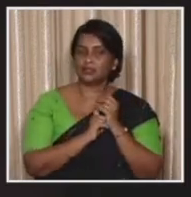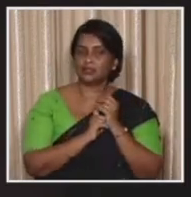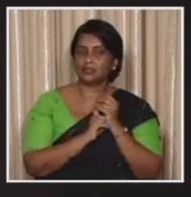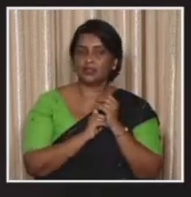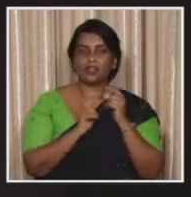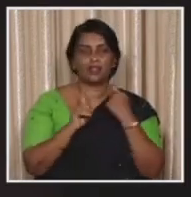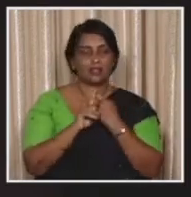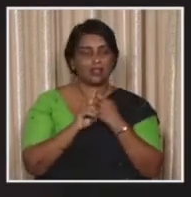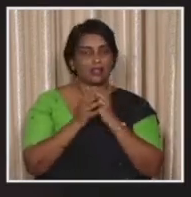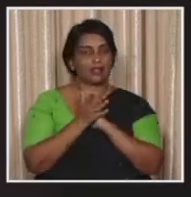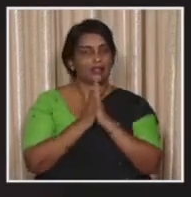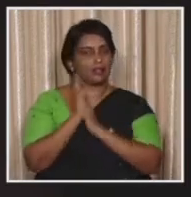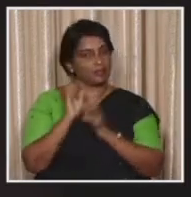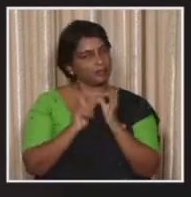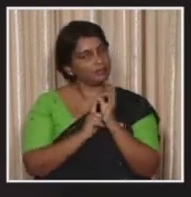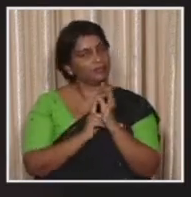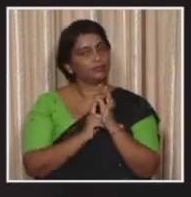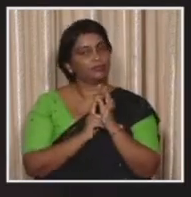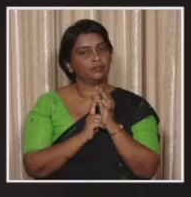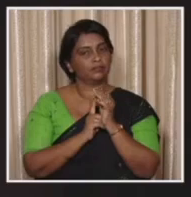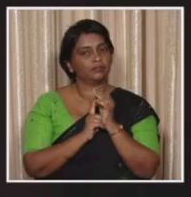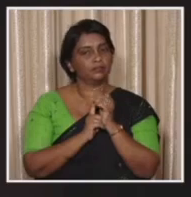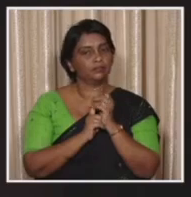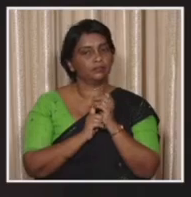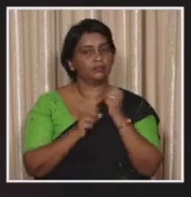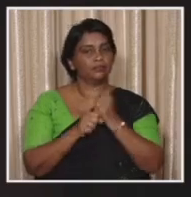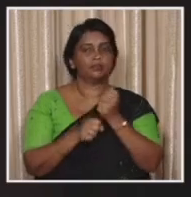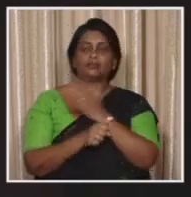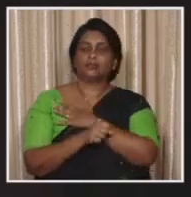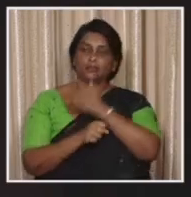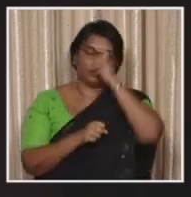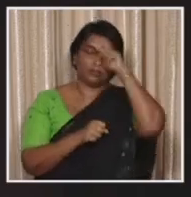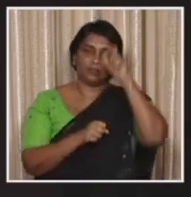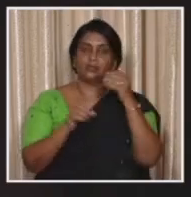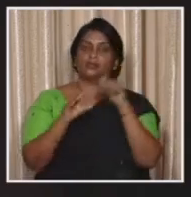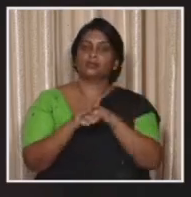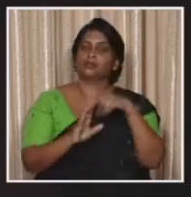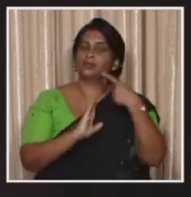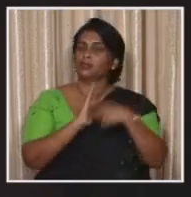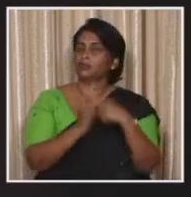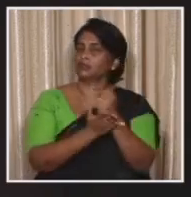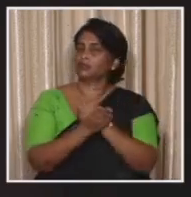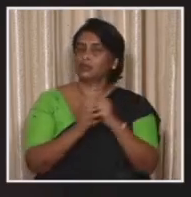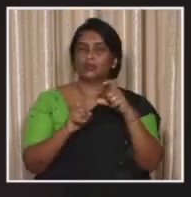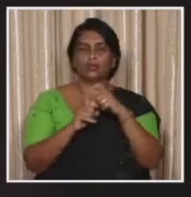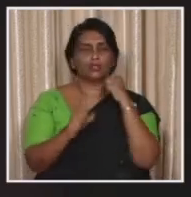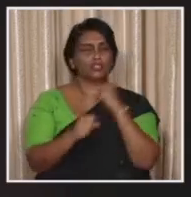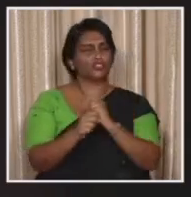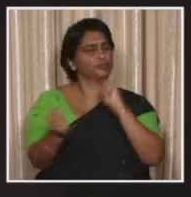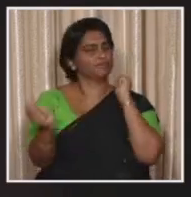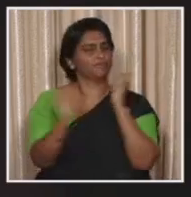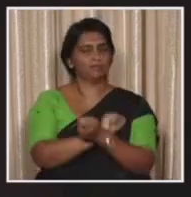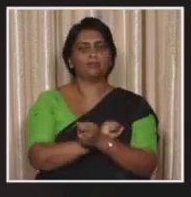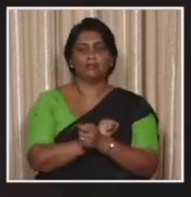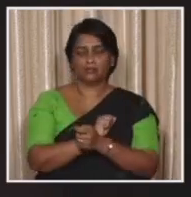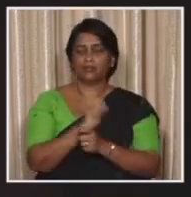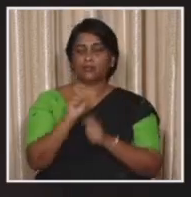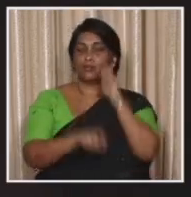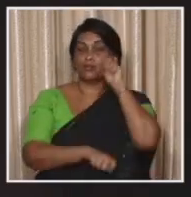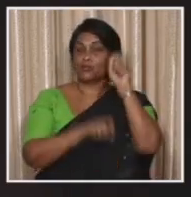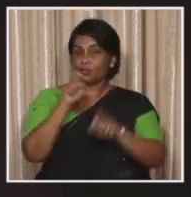කනක හේරජ්ගරු ඇමතුමනි ගෝඨාභය රාජපක්ෂ මහත්තයා මේ රට සම්පූර්ණයම ඩිජිටල් කරණය වෙනවා කියලා වෙලා මේ රටේ